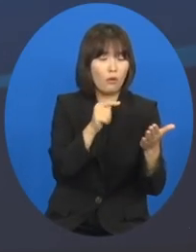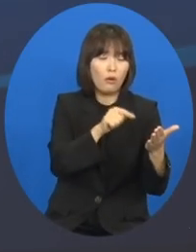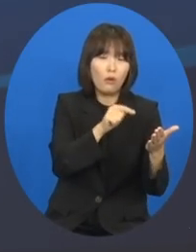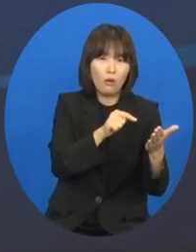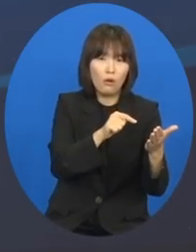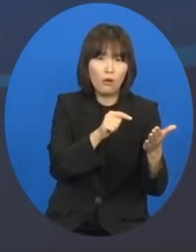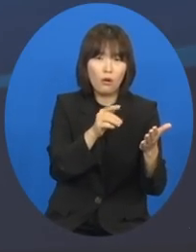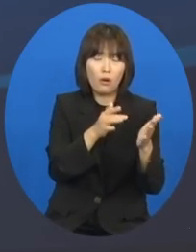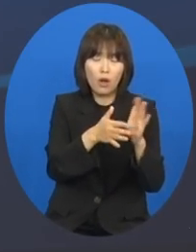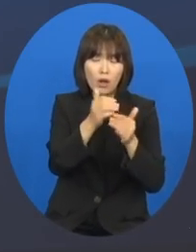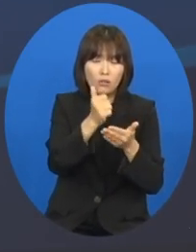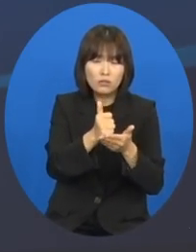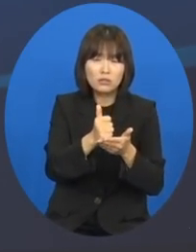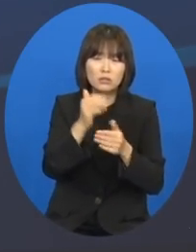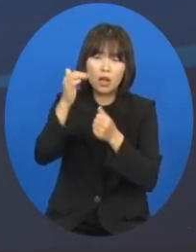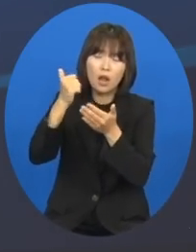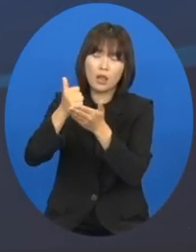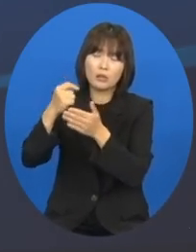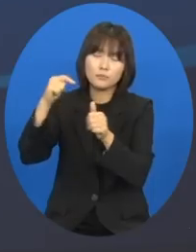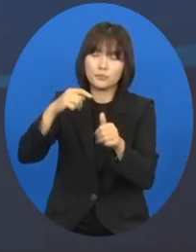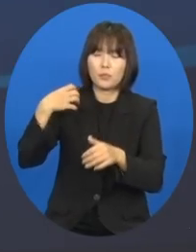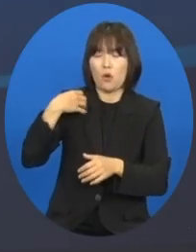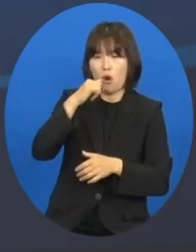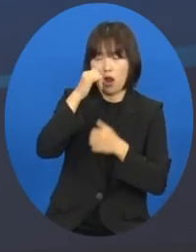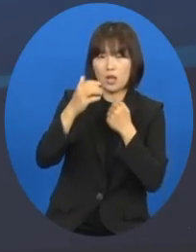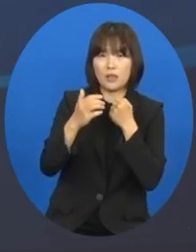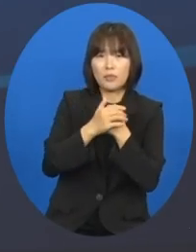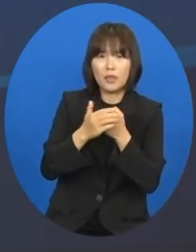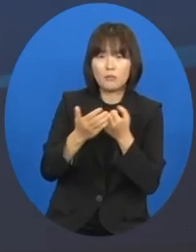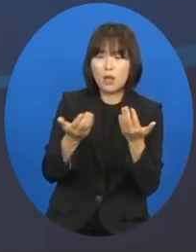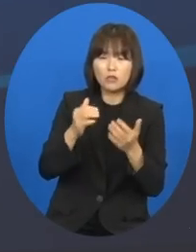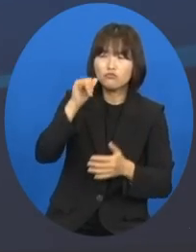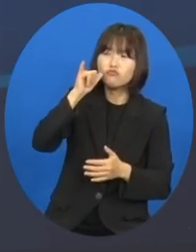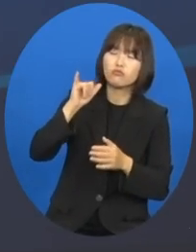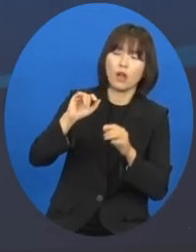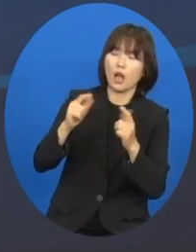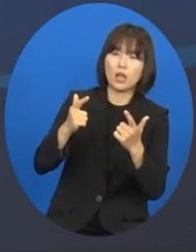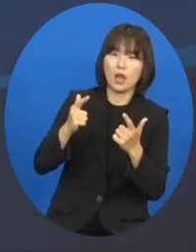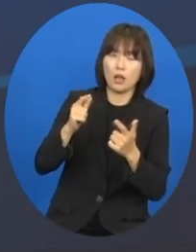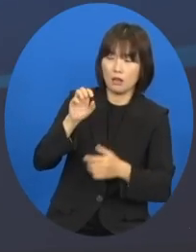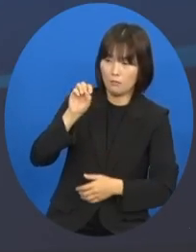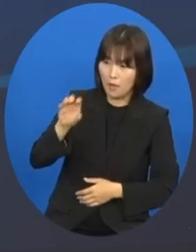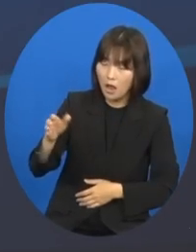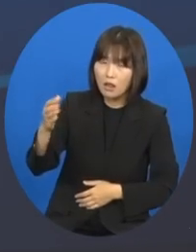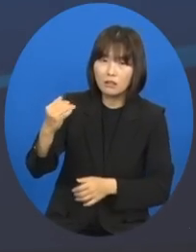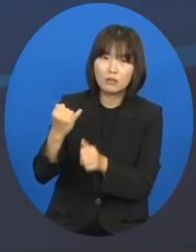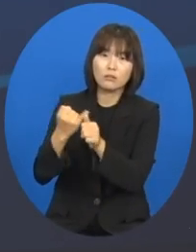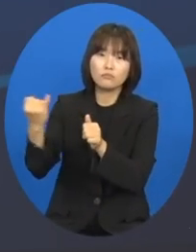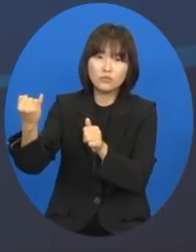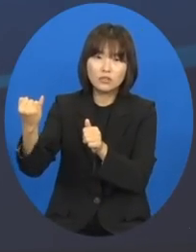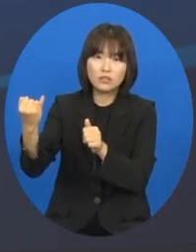중독이냐 예수님이 사명 중독 아니냐 그랬더니 저의 아내가 저를 불쌍하게 쳐다보면서 예수님은 딱 3년 했다고